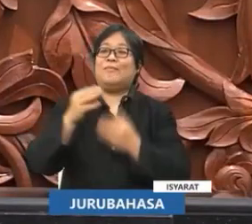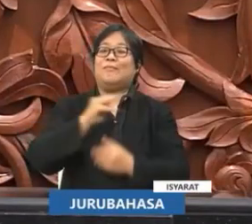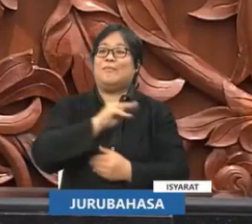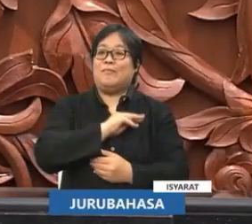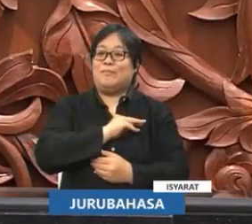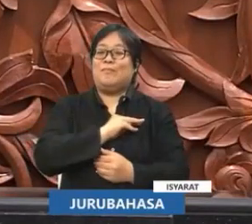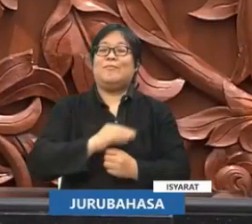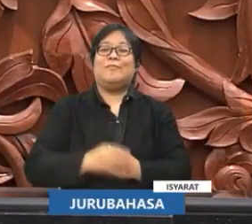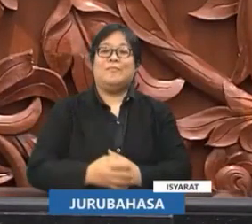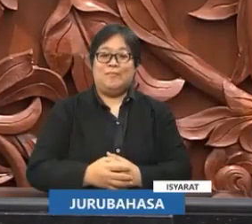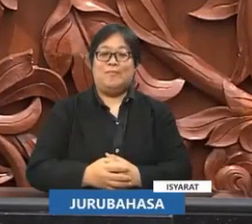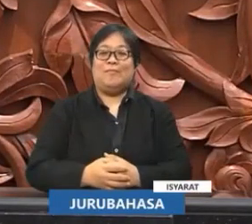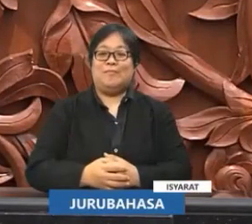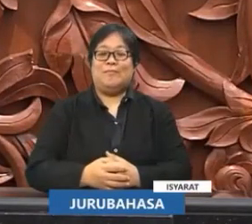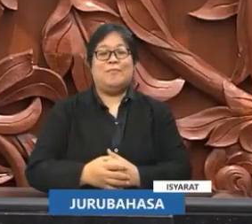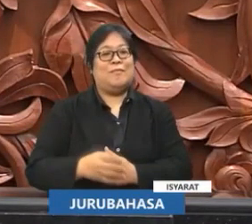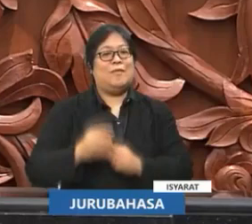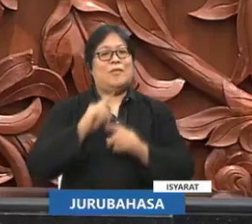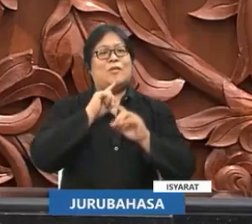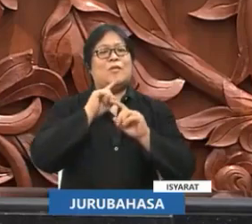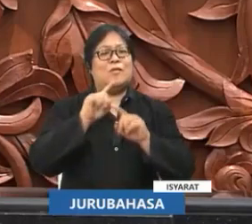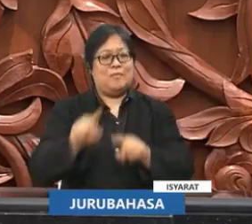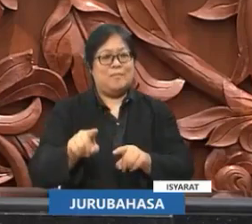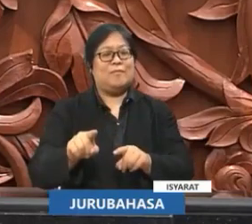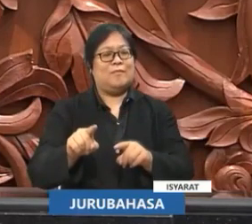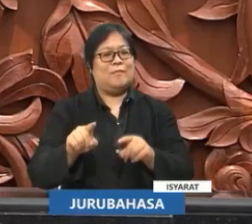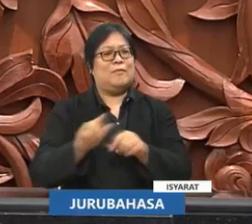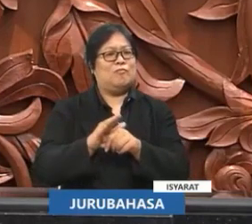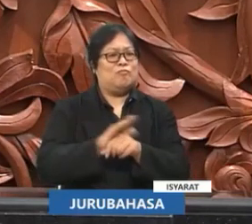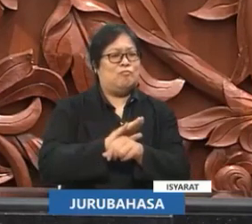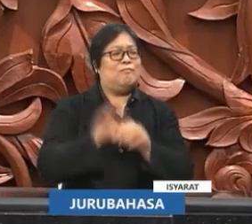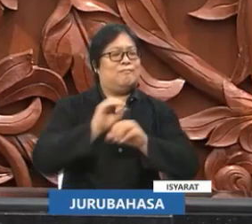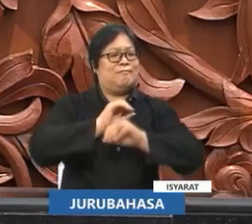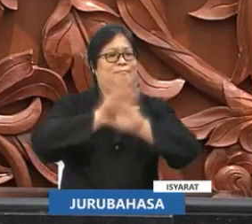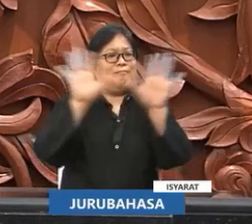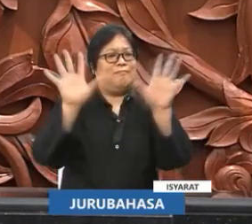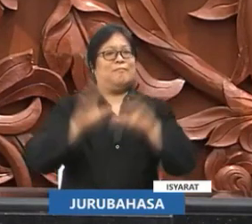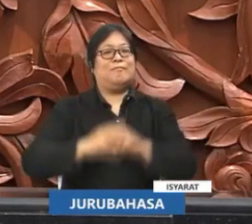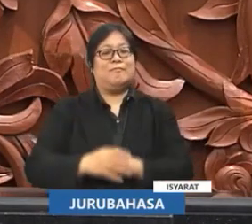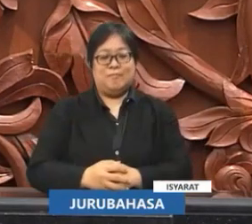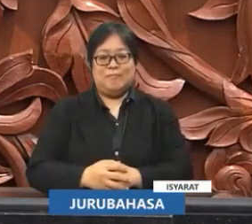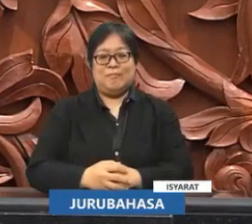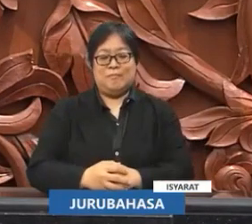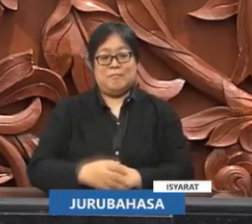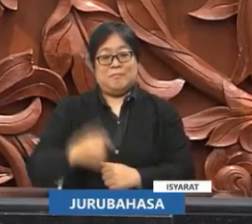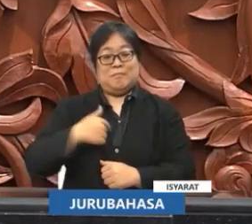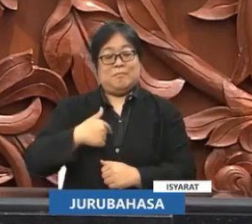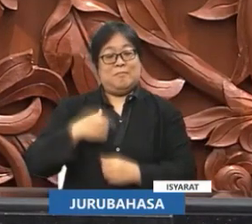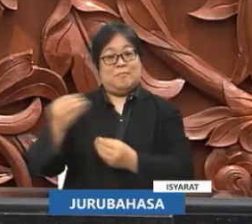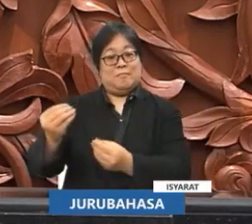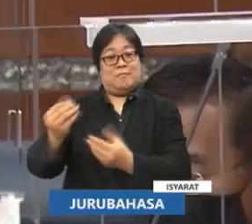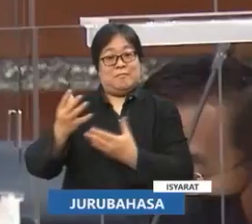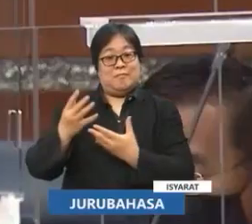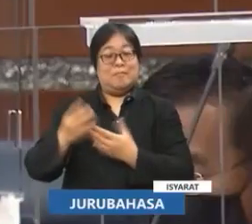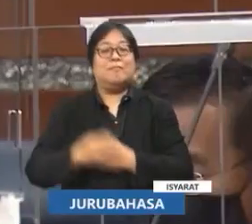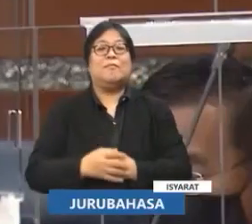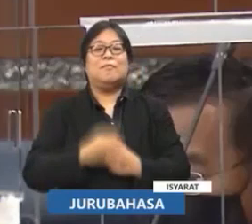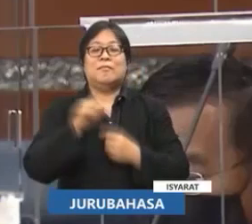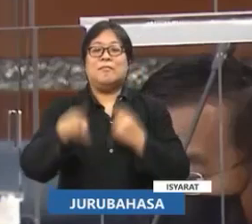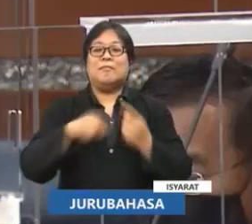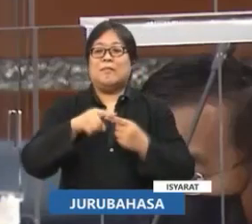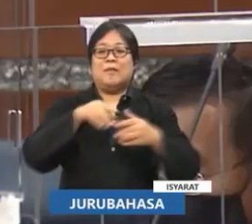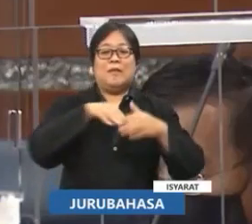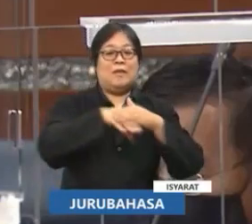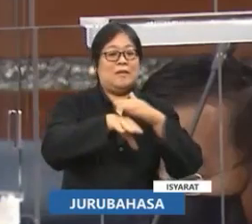yang bagi satu jawapan yang lengkap dan jelas. Saya difahamkan bahawa apabila